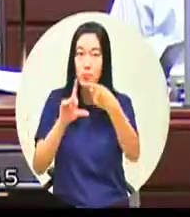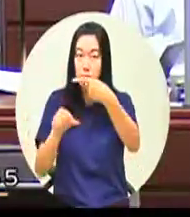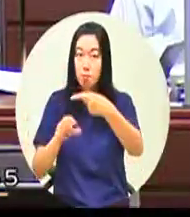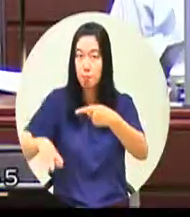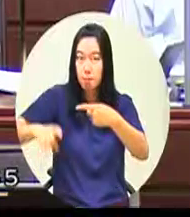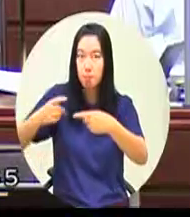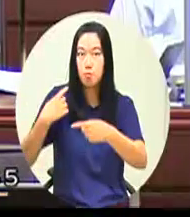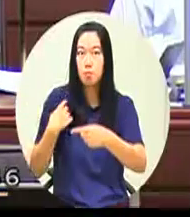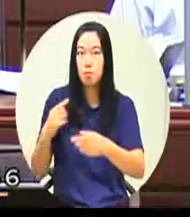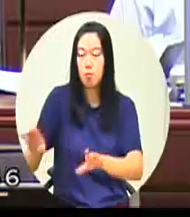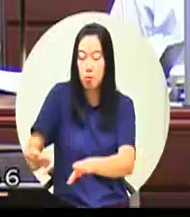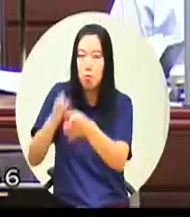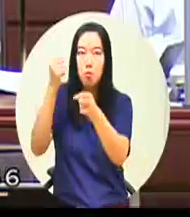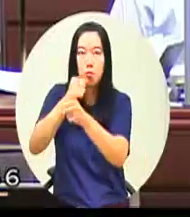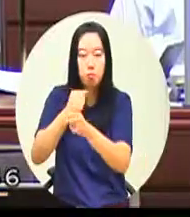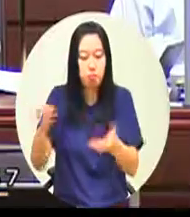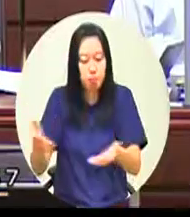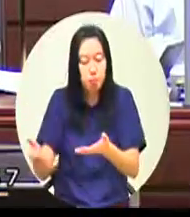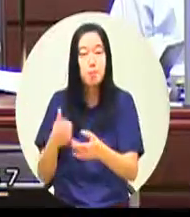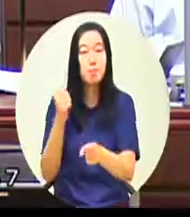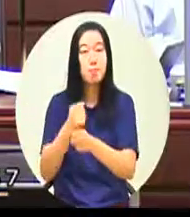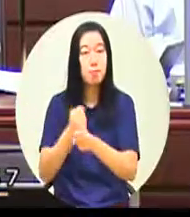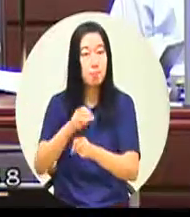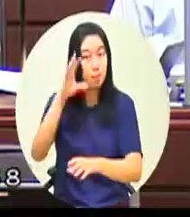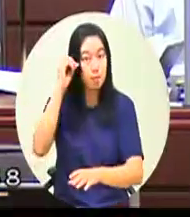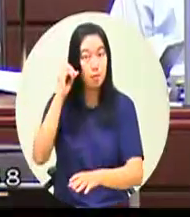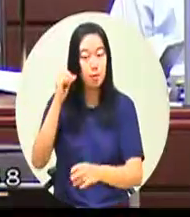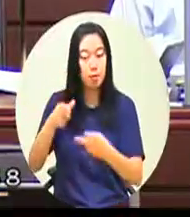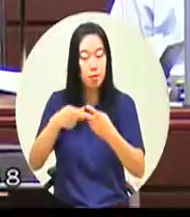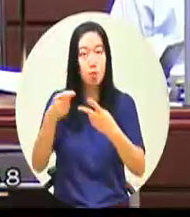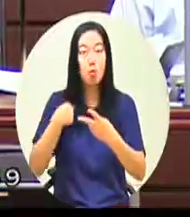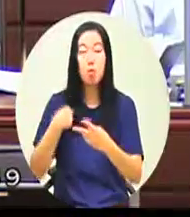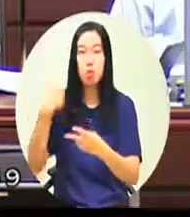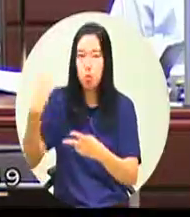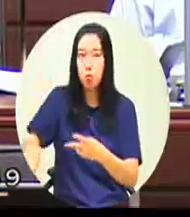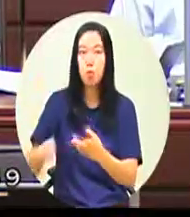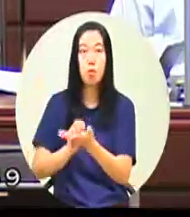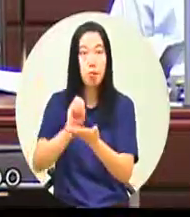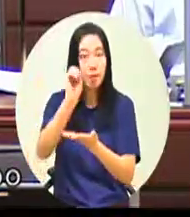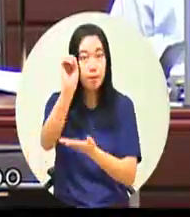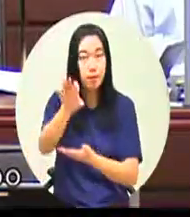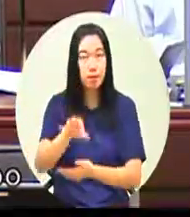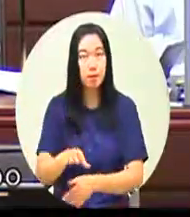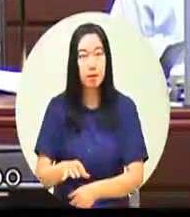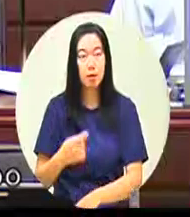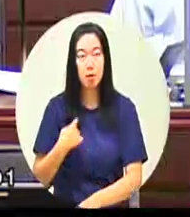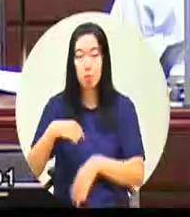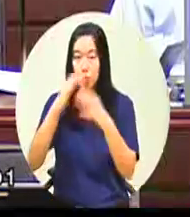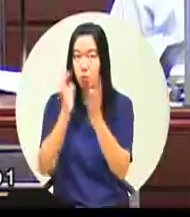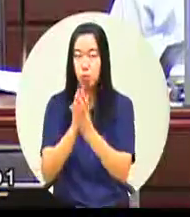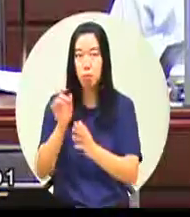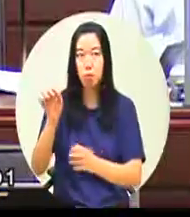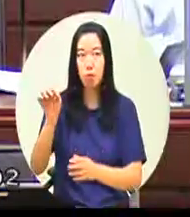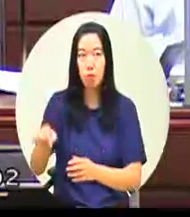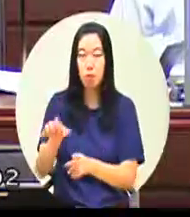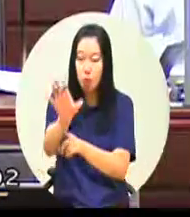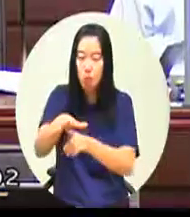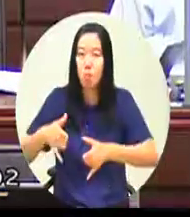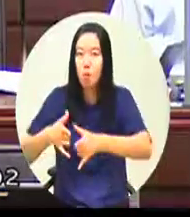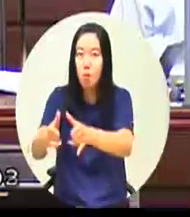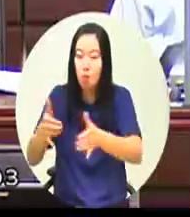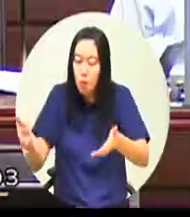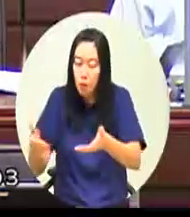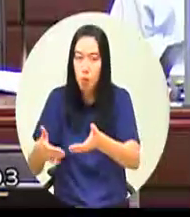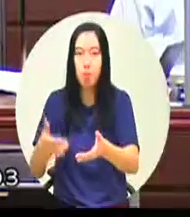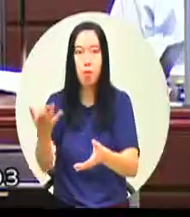他会进行来整修的工作。那第二个，刘员，我再跟刘员报告一下，我们所有的一个农路的一个整修经费